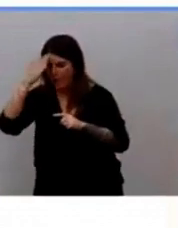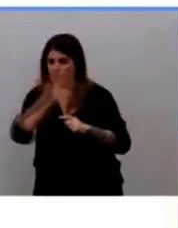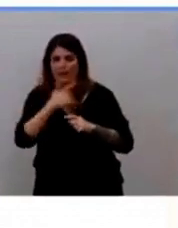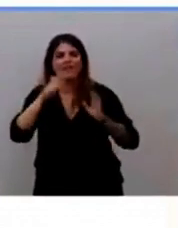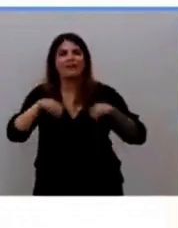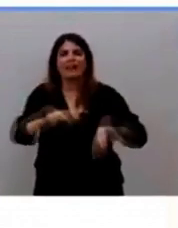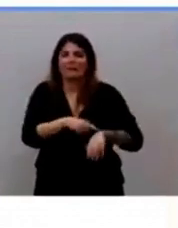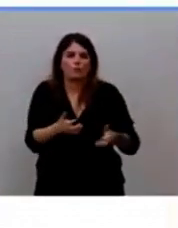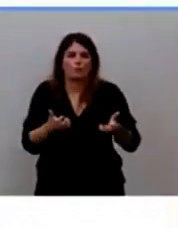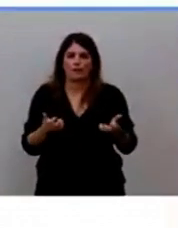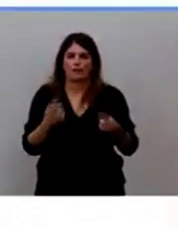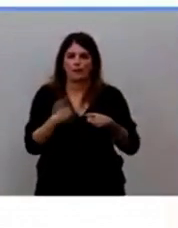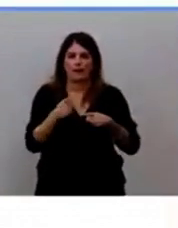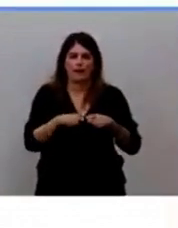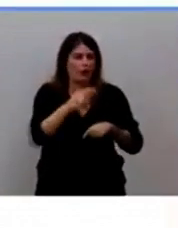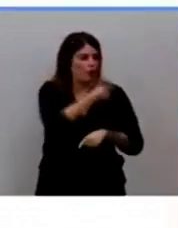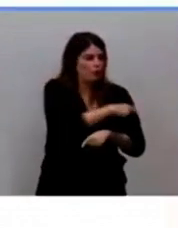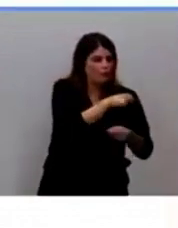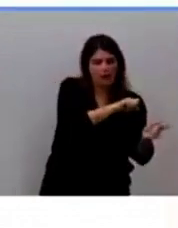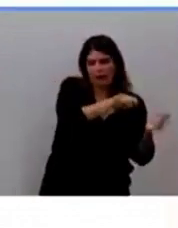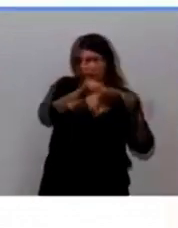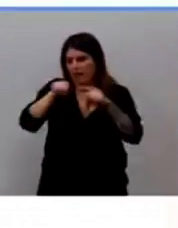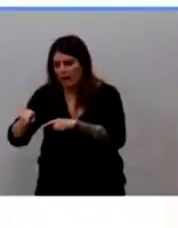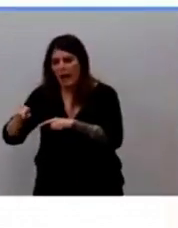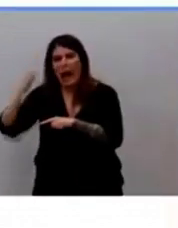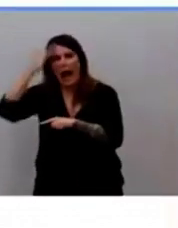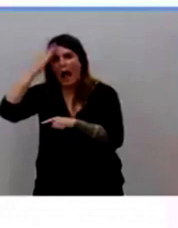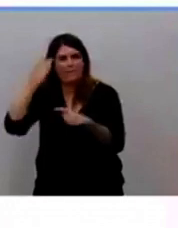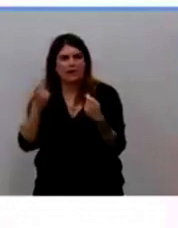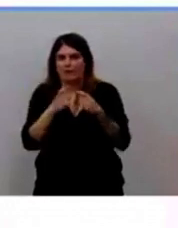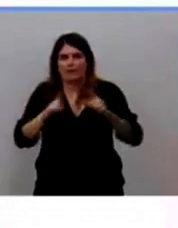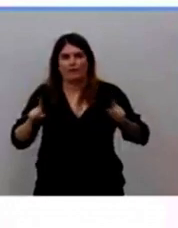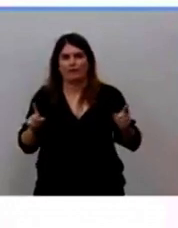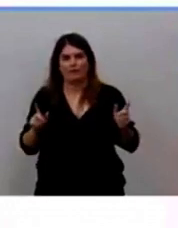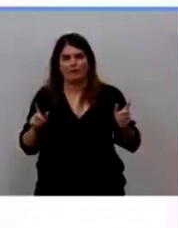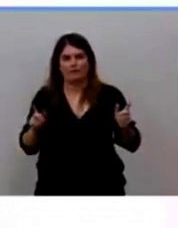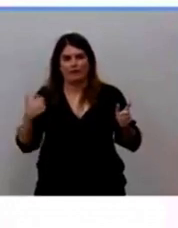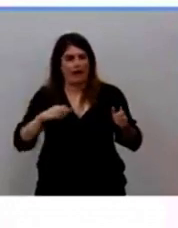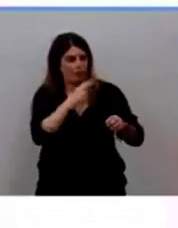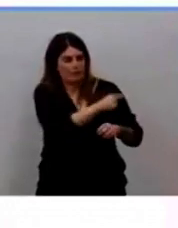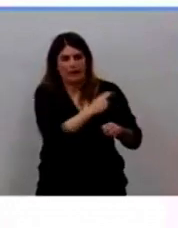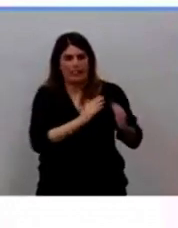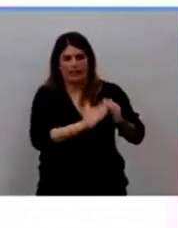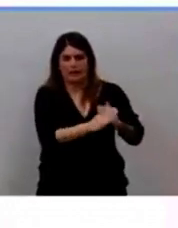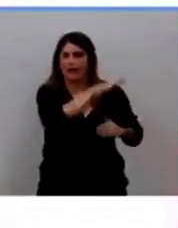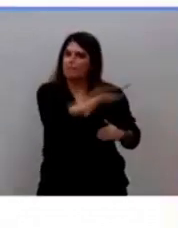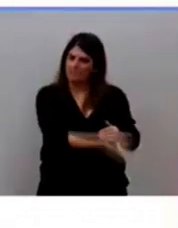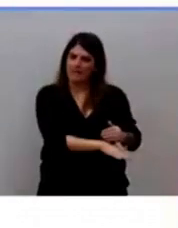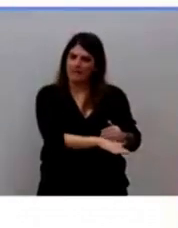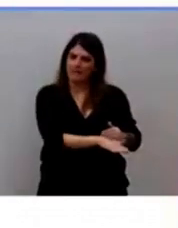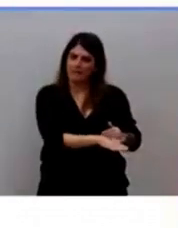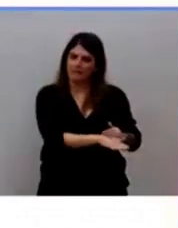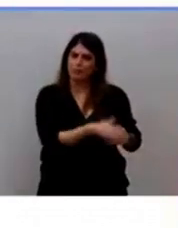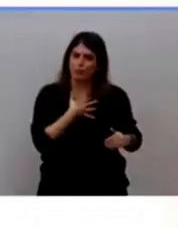estalviem aquest desplaçament, no?, a la ciutadania i el fet aquest doncs, que la metgessa,